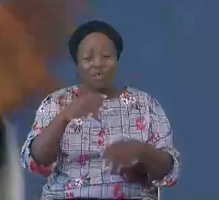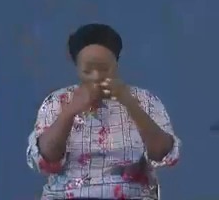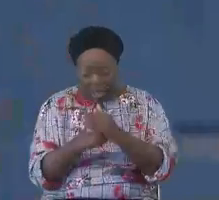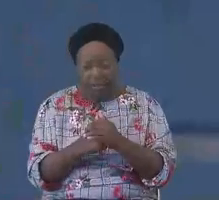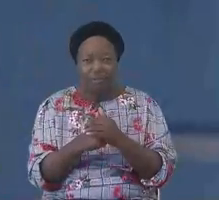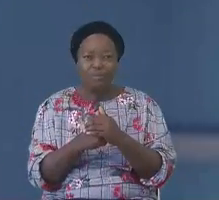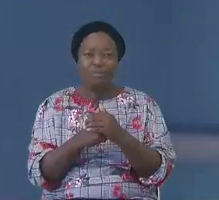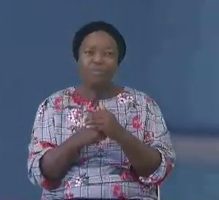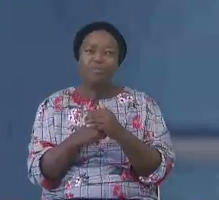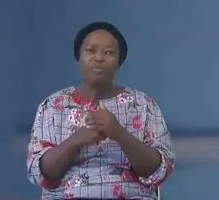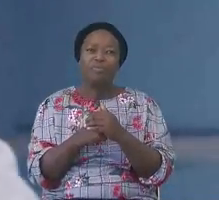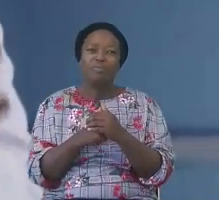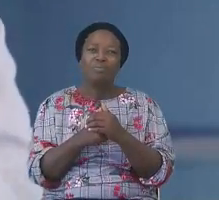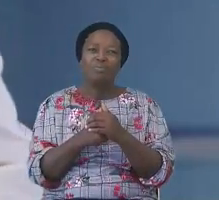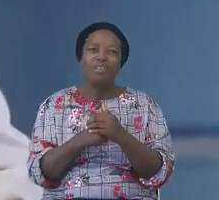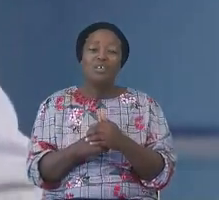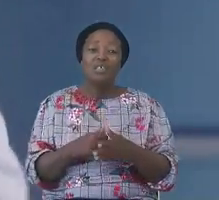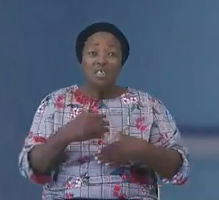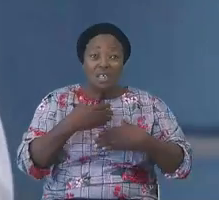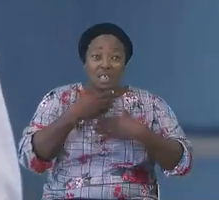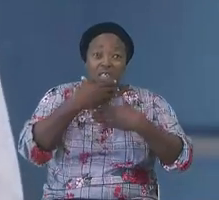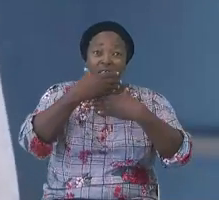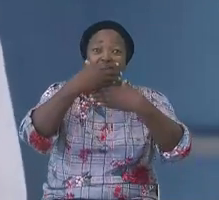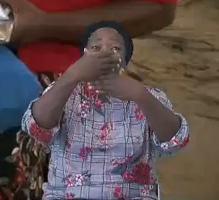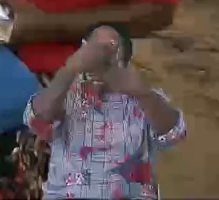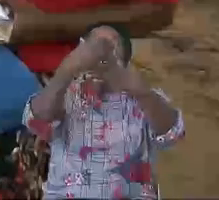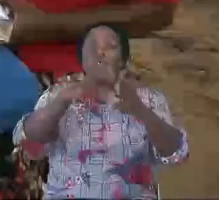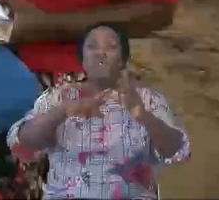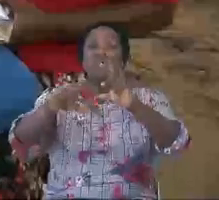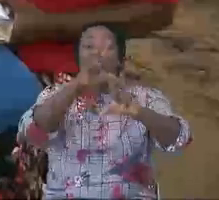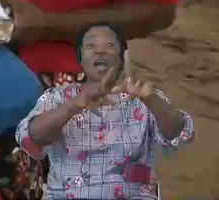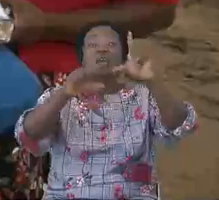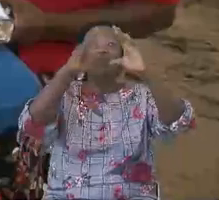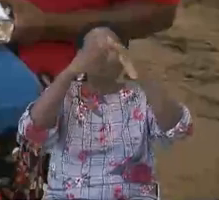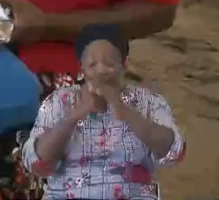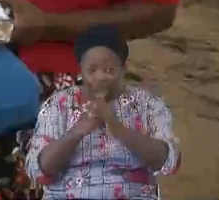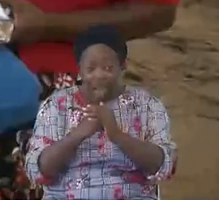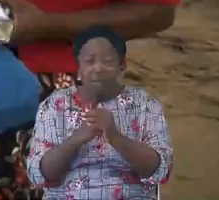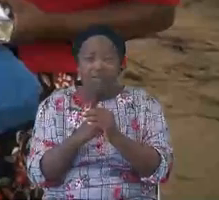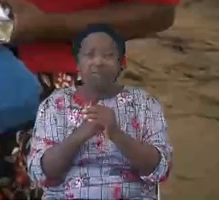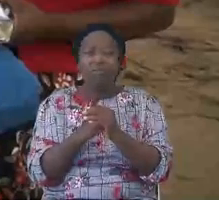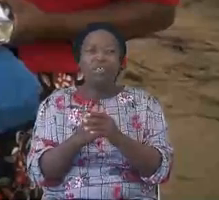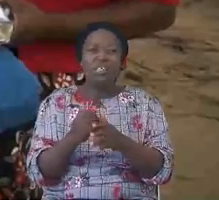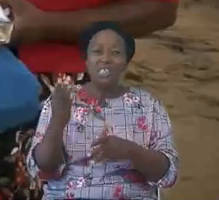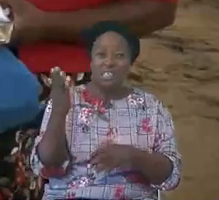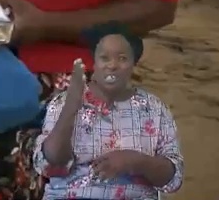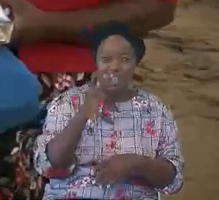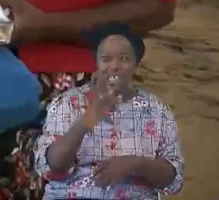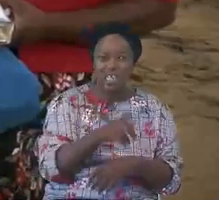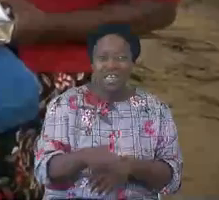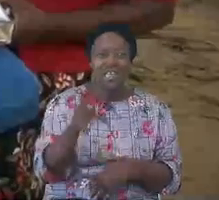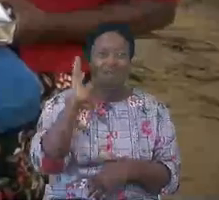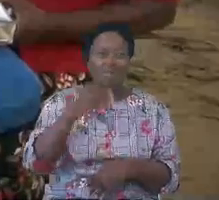Et la voix de l'ancien Satan dans ta vie doit fléchir. Quelqu'un crie